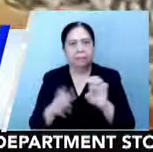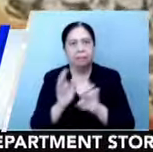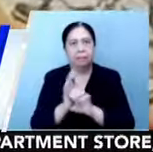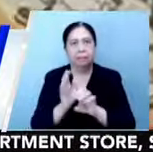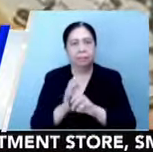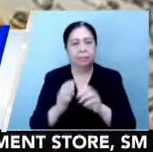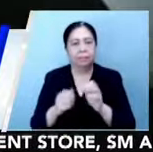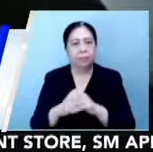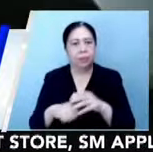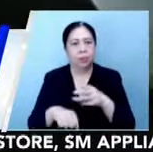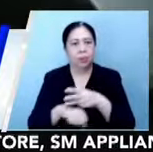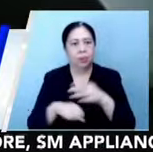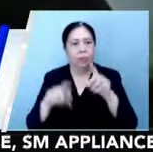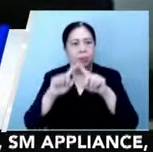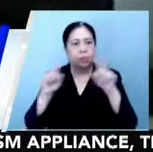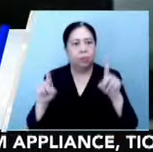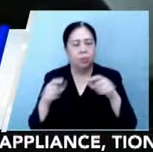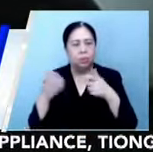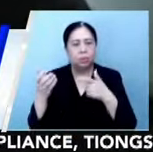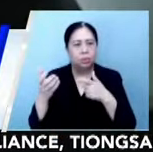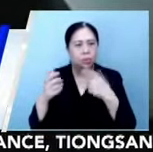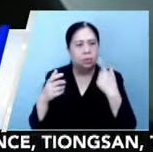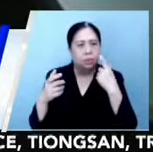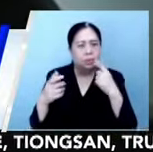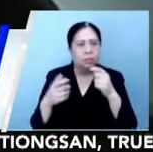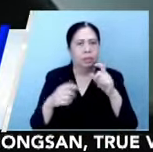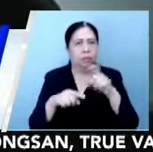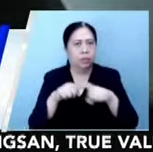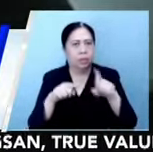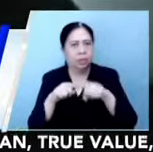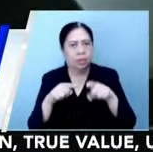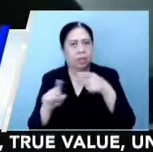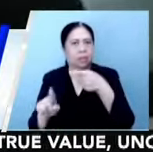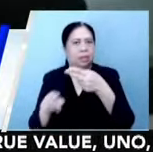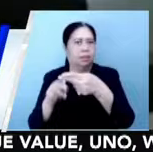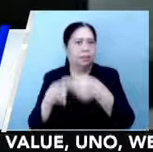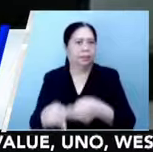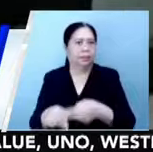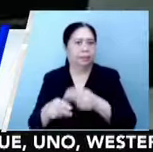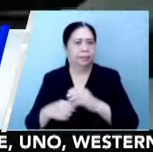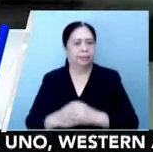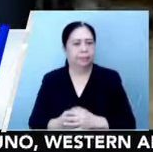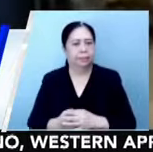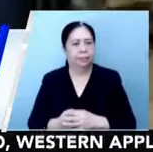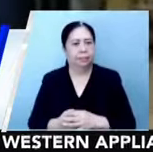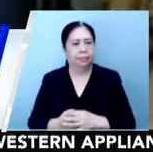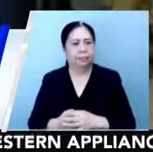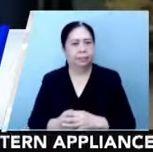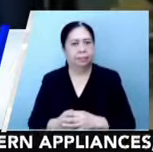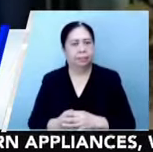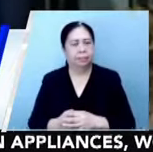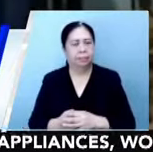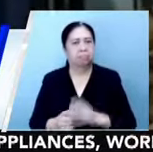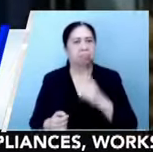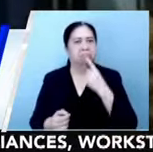wooden frame ng rifle pati bill ng kuryente na sa kanya nakapangalan. Kinukumpirma din ng